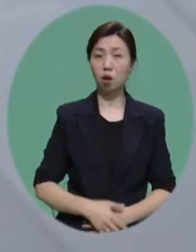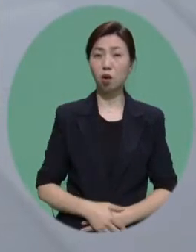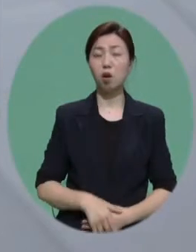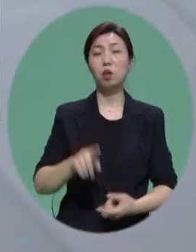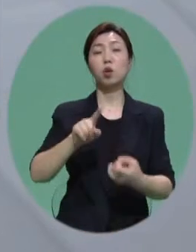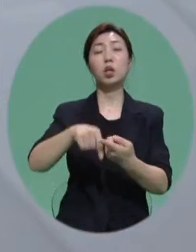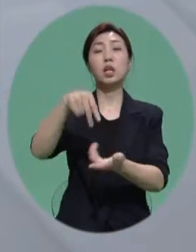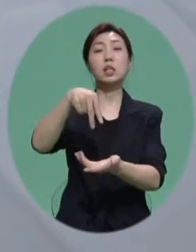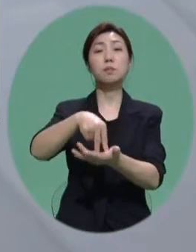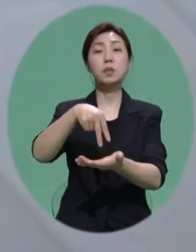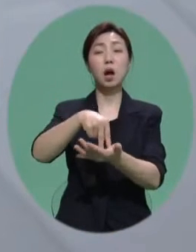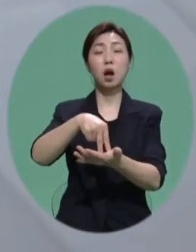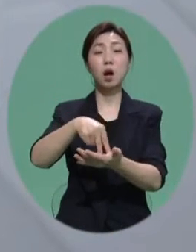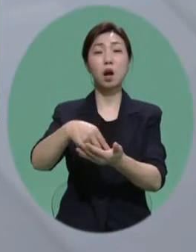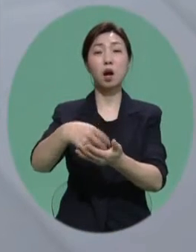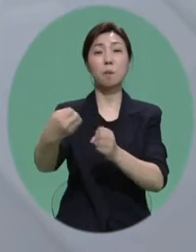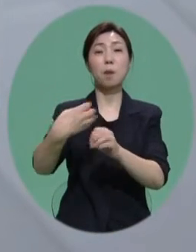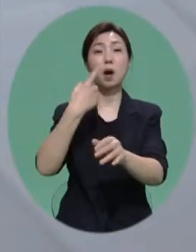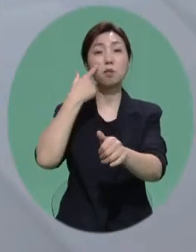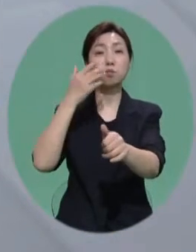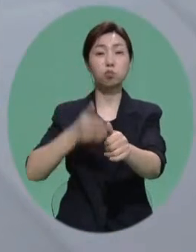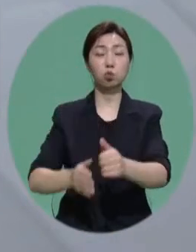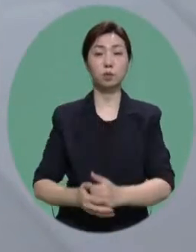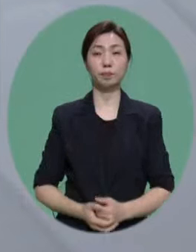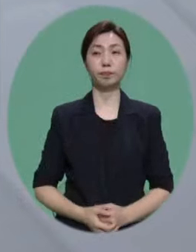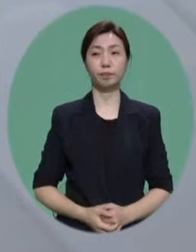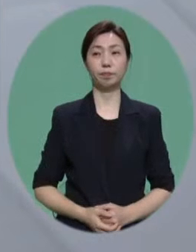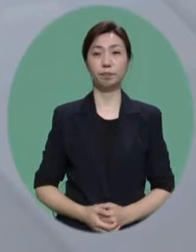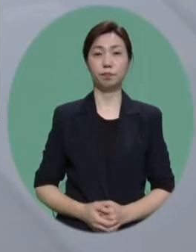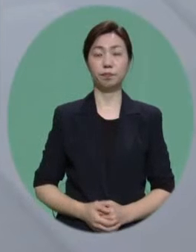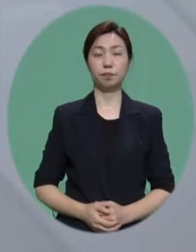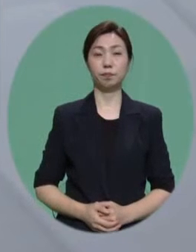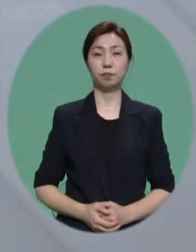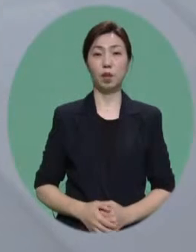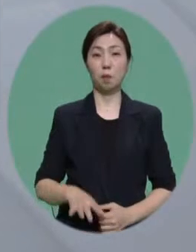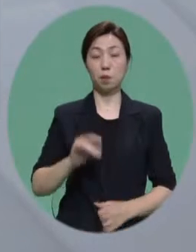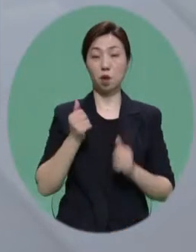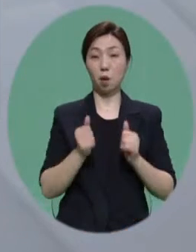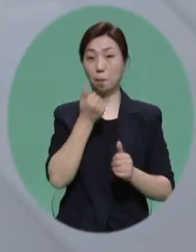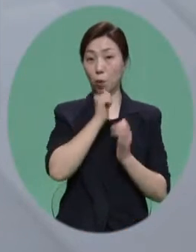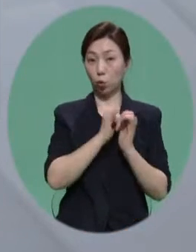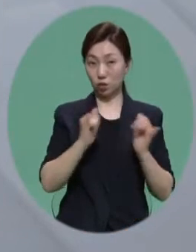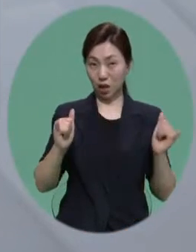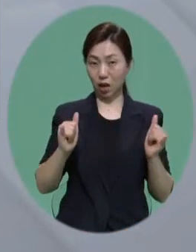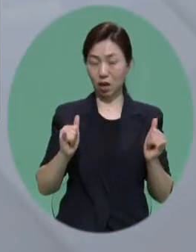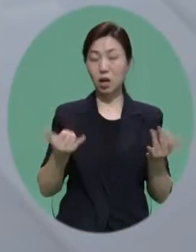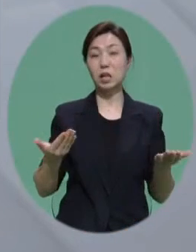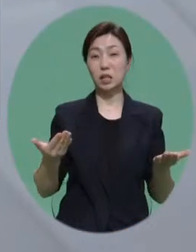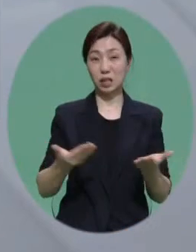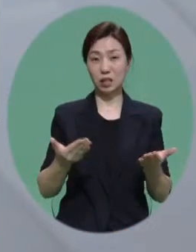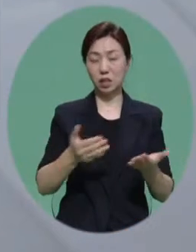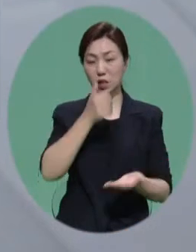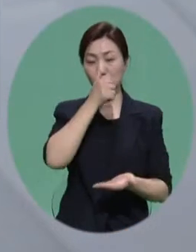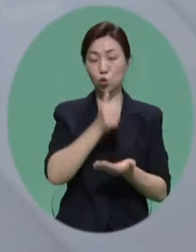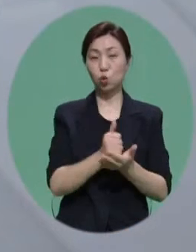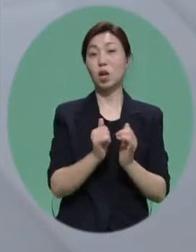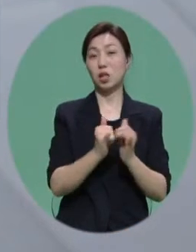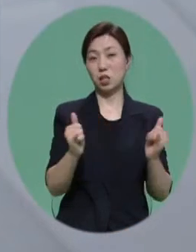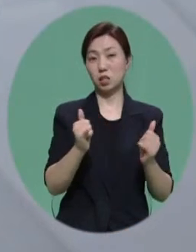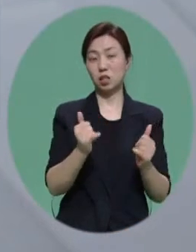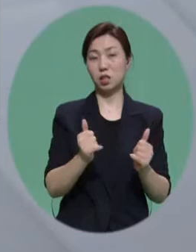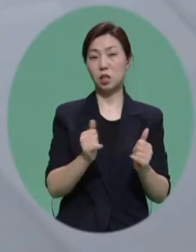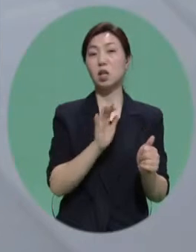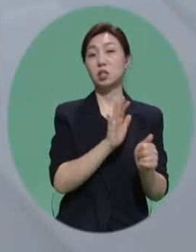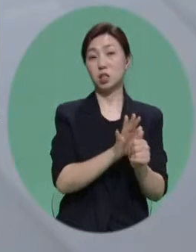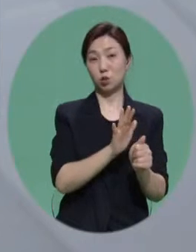여기에 대해서 한번 좀 말 의존 한번 말씀해 보십시오 일단 변호사라는 직업 자체가 범죄를 변호하는 일이어서